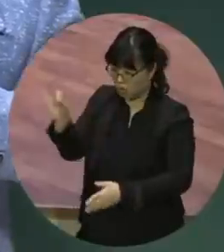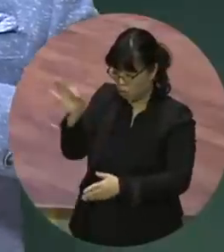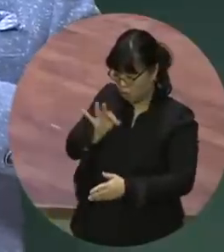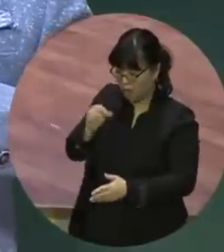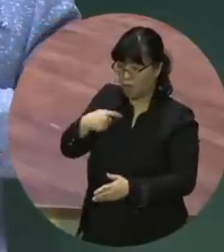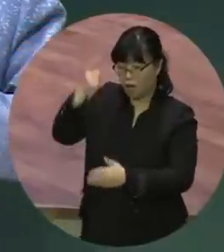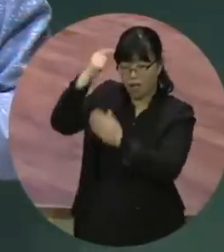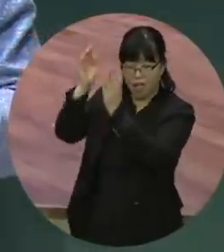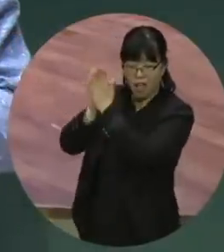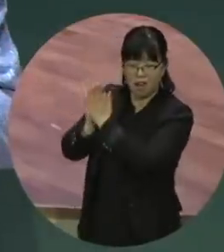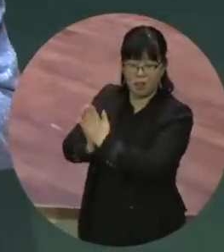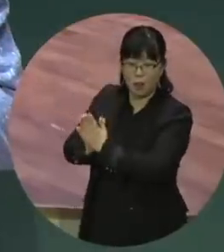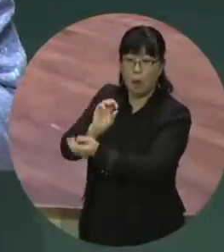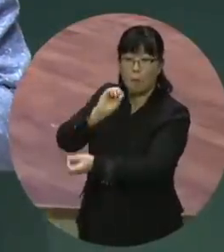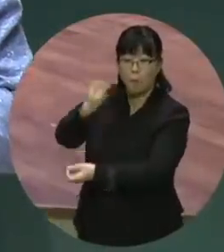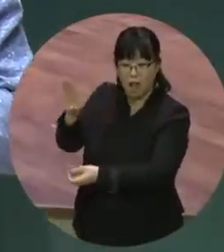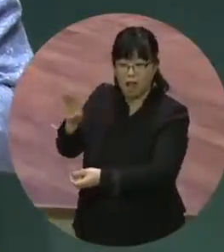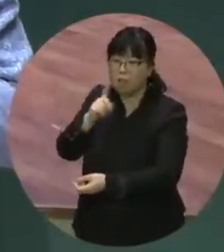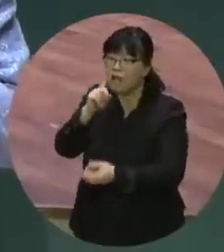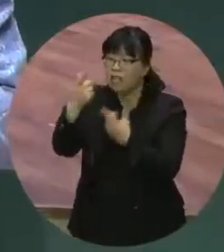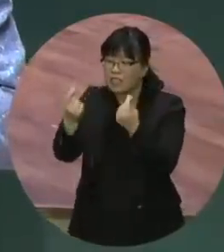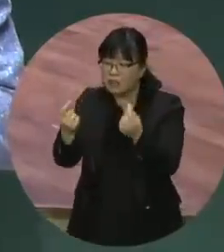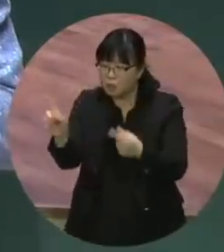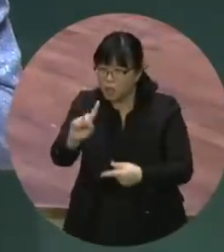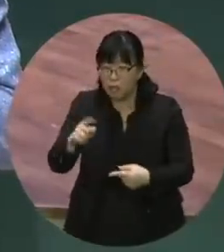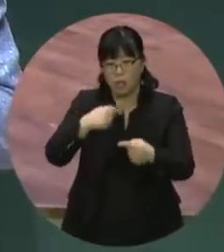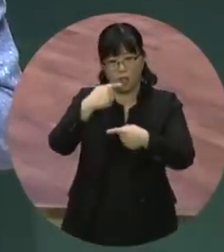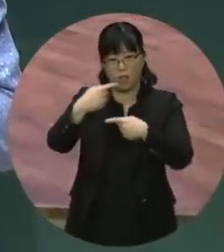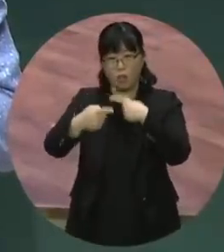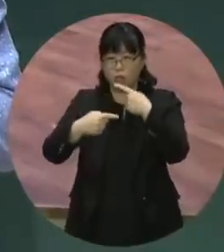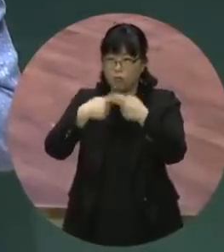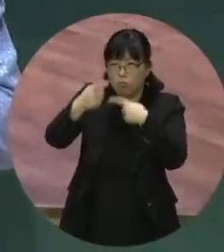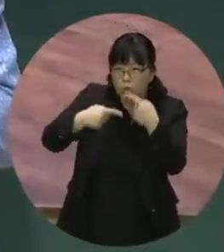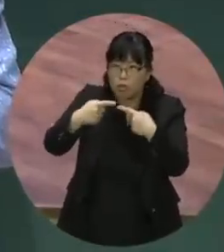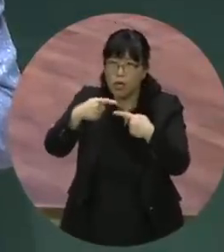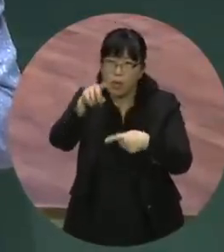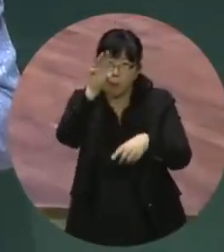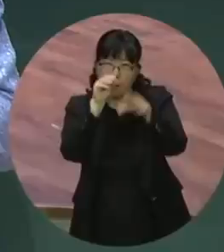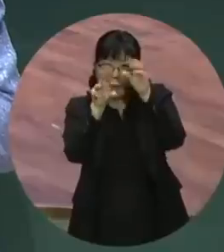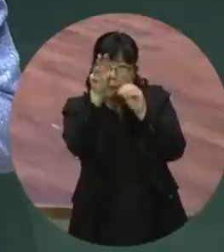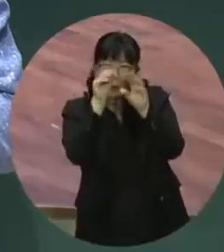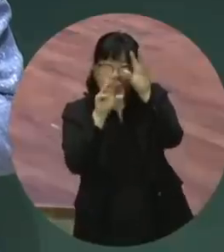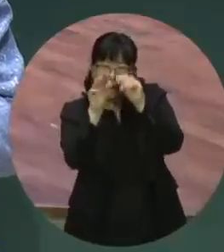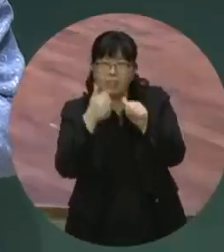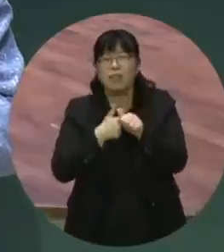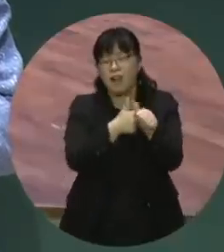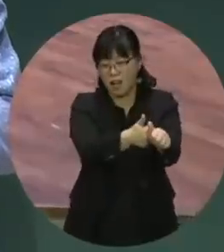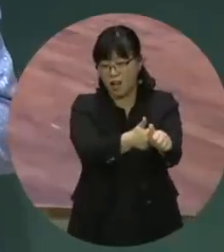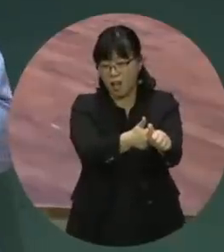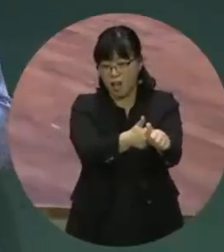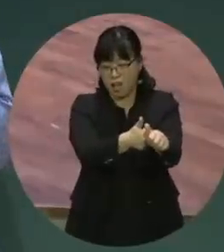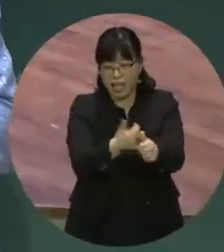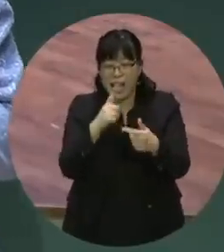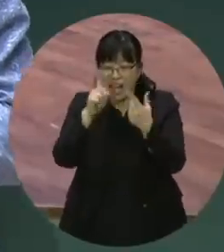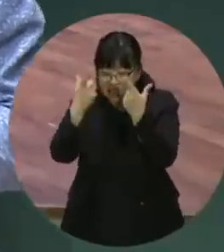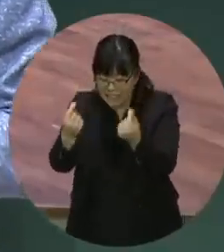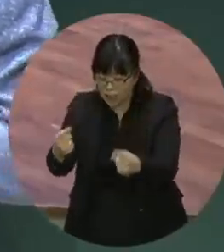따라쟁이. 뭐든지 이게 따라서 하다 보면 자꾸 성장하는 거 따라. 교회 가신 걸 따라서,